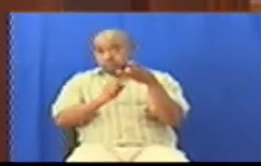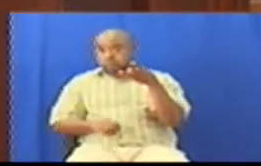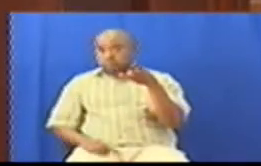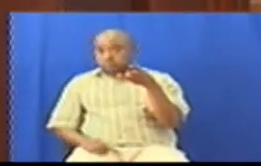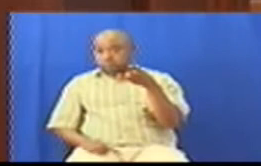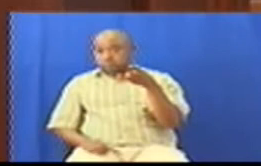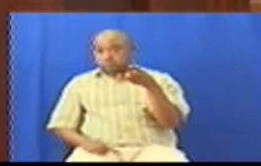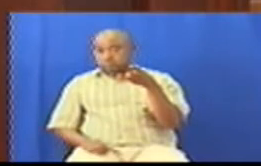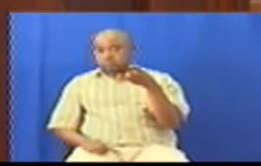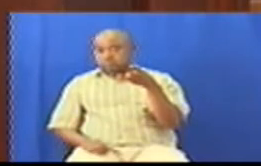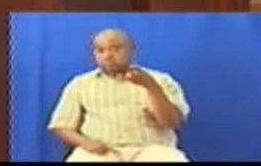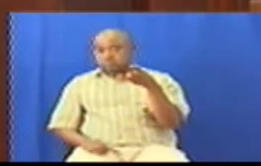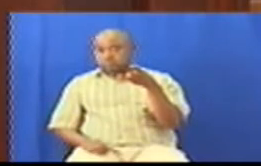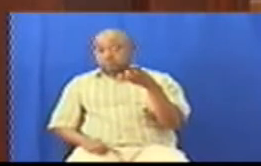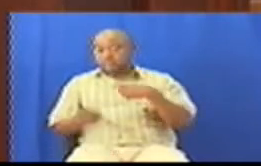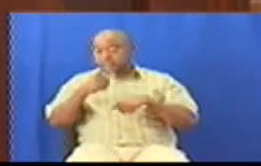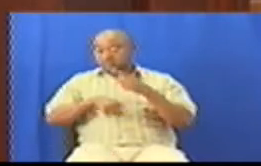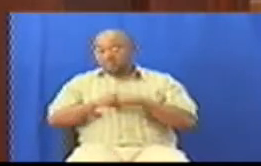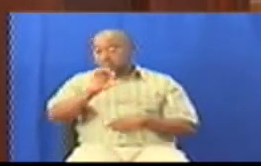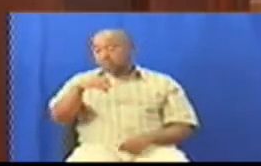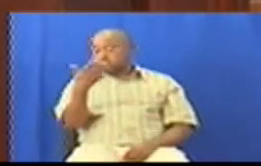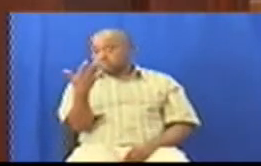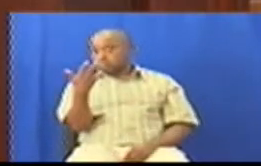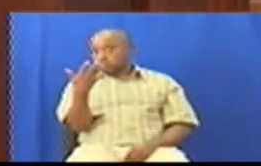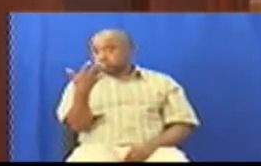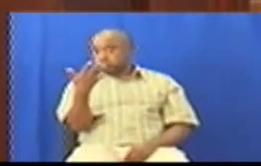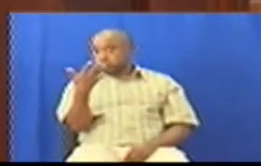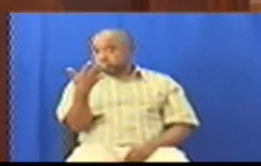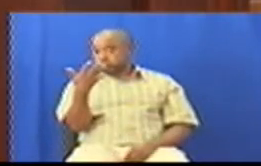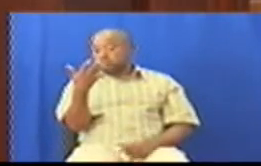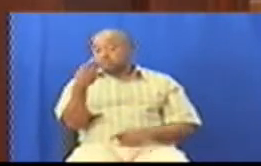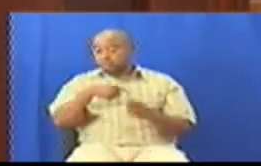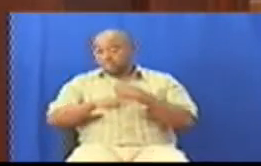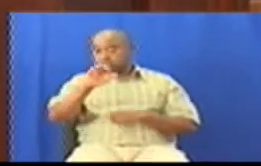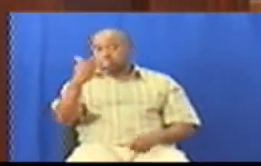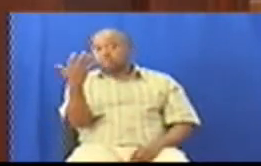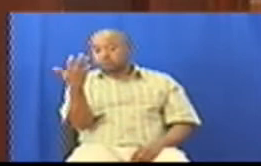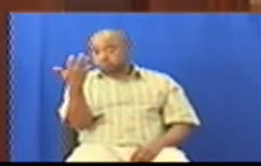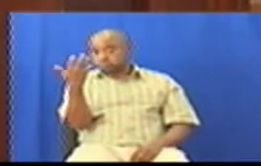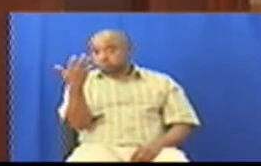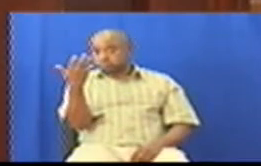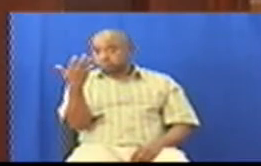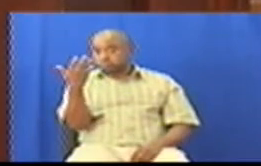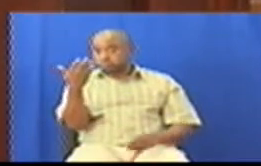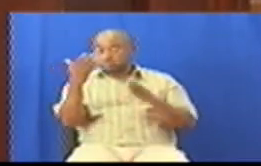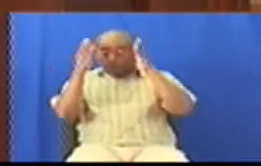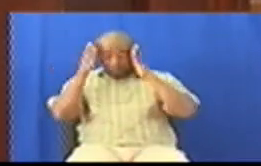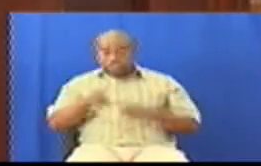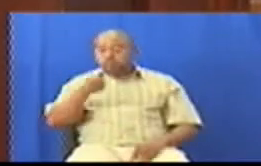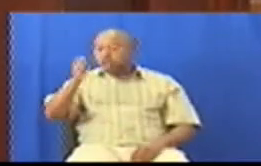katika miaka mitano ndani ya bunge hili, Mheshimiwa Spika